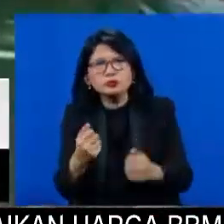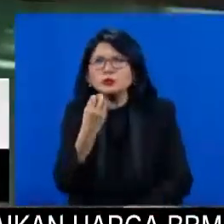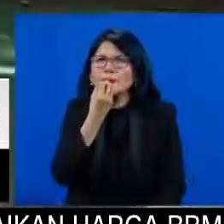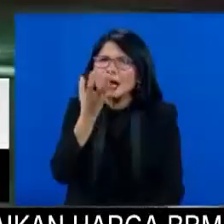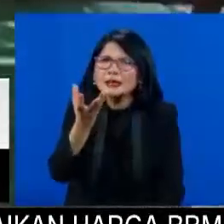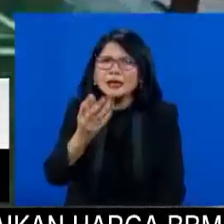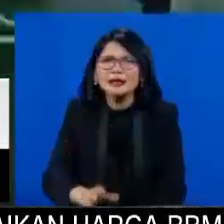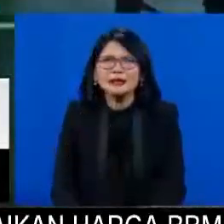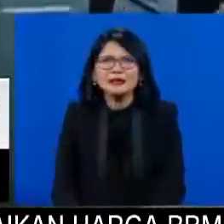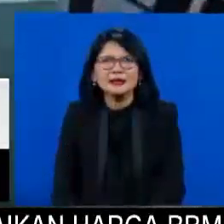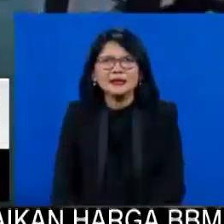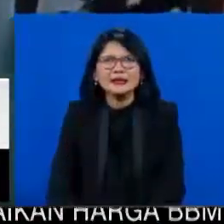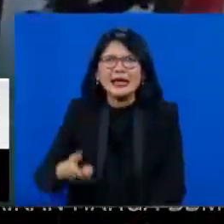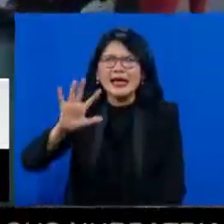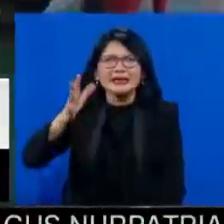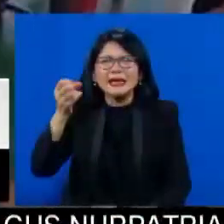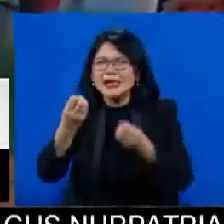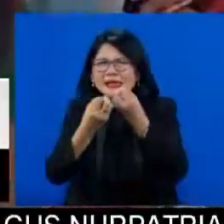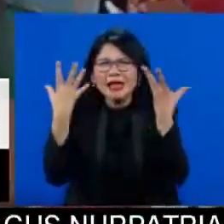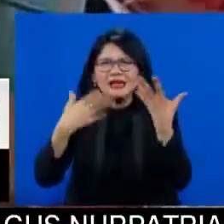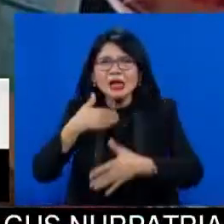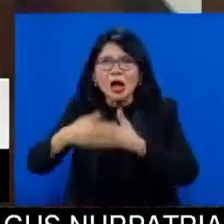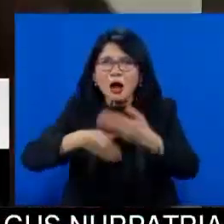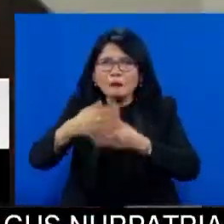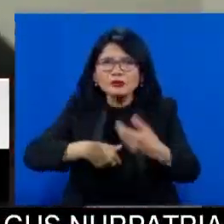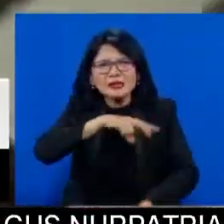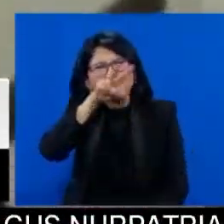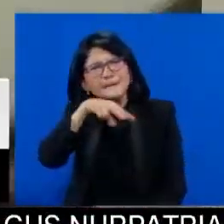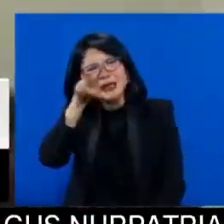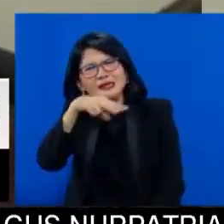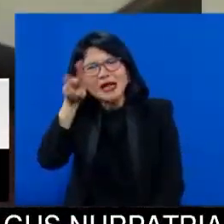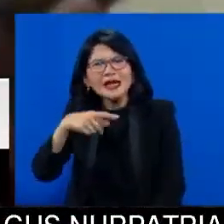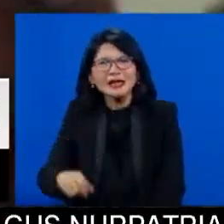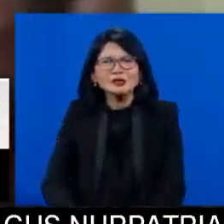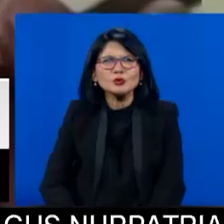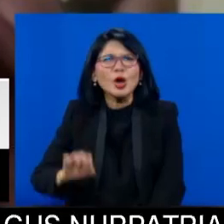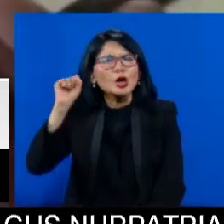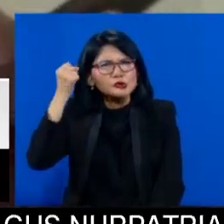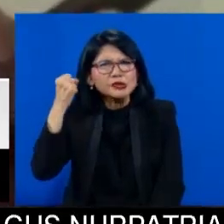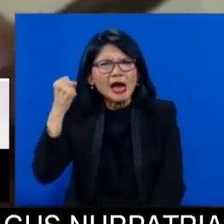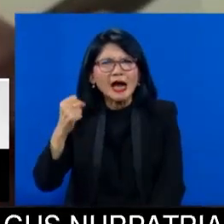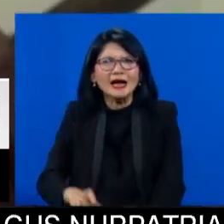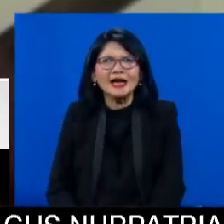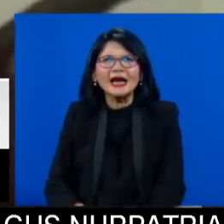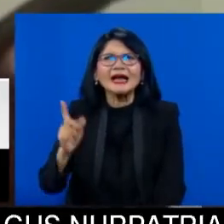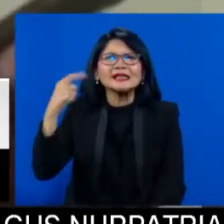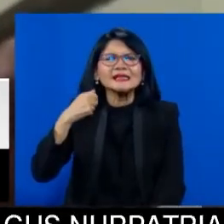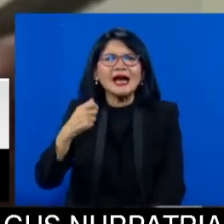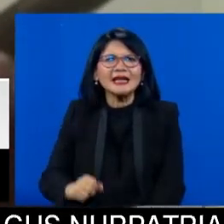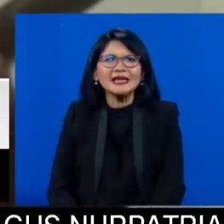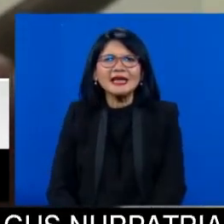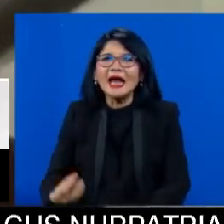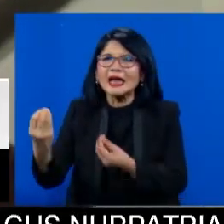mengatakan, dalam ketidakpastian informasi itu, proses pencarian selanjutnya dilakukan dengan mengacu pada informasi mistis